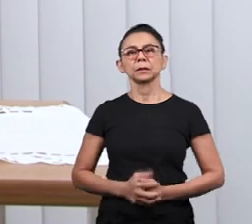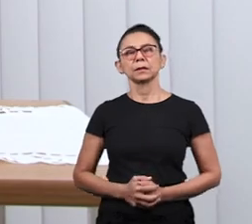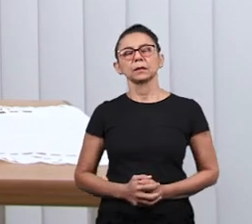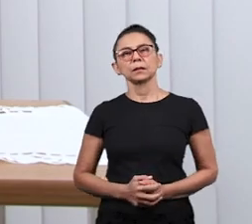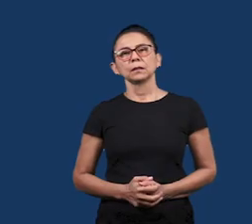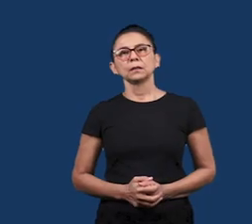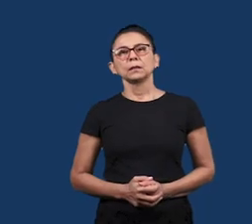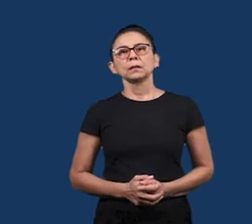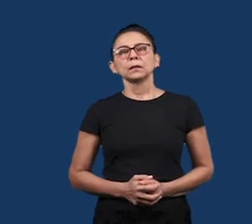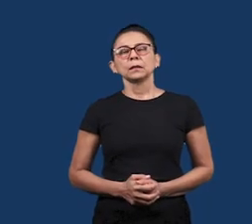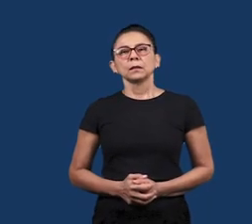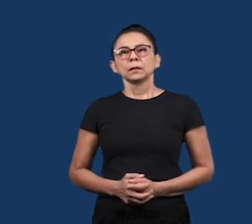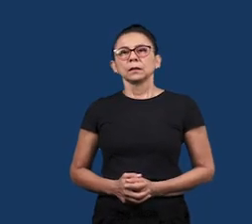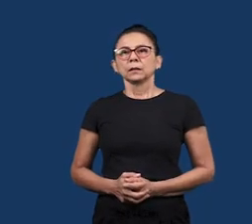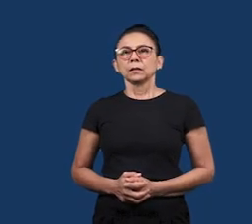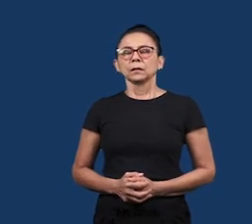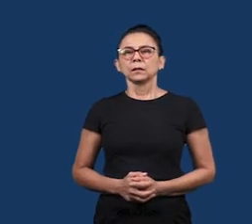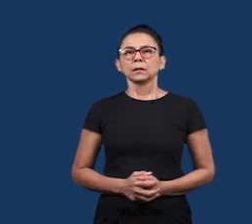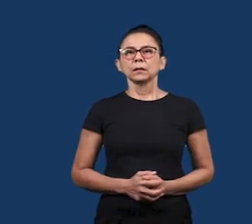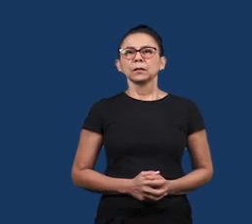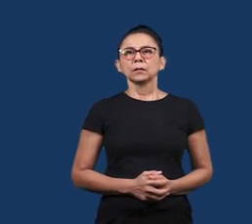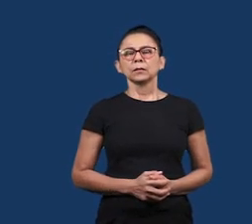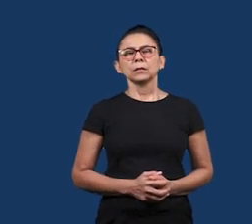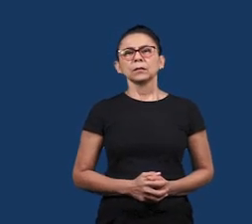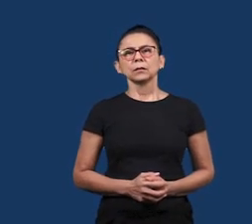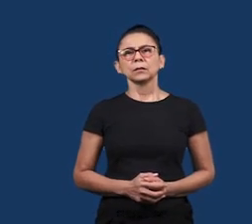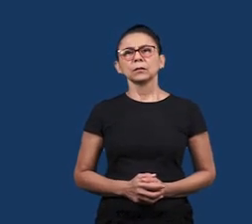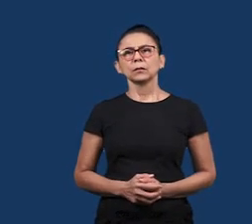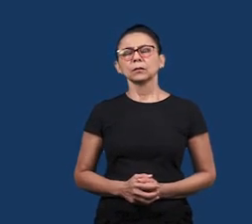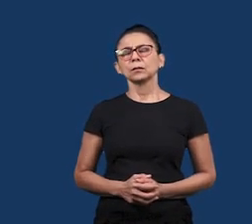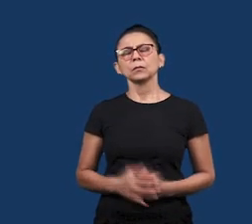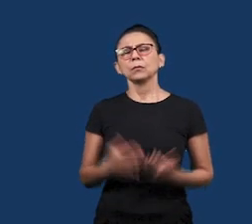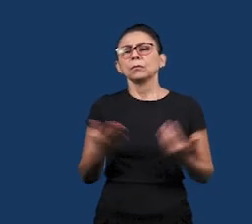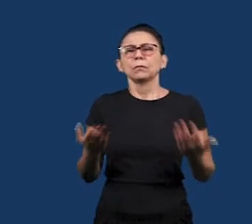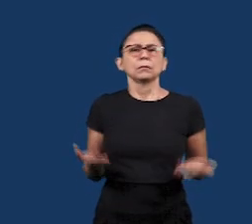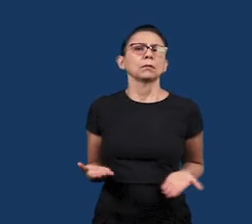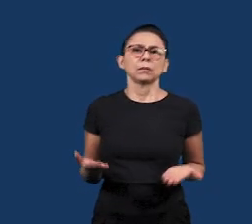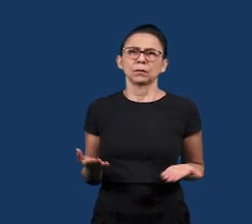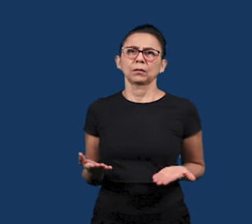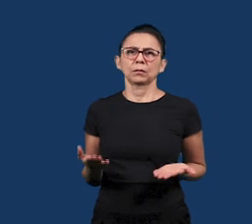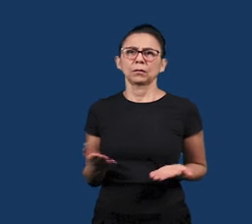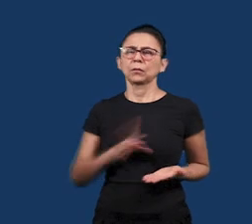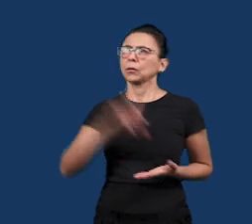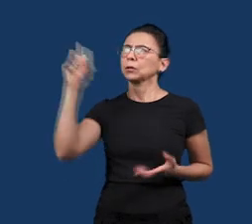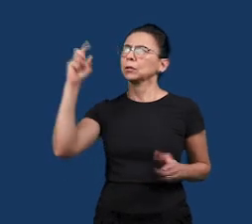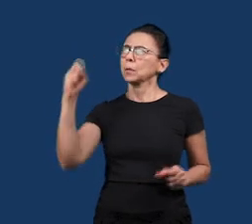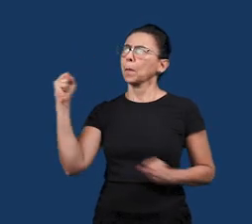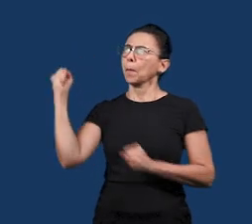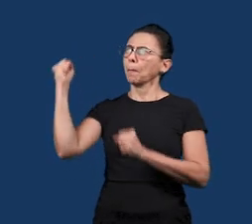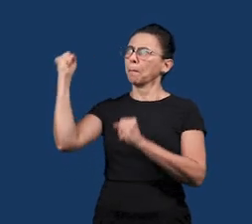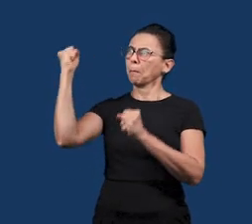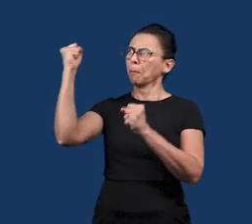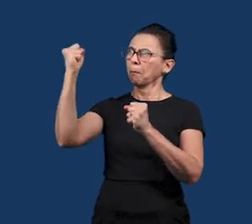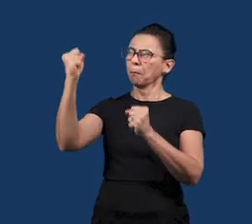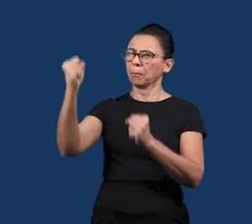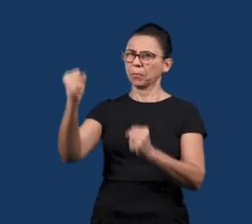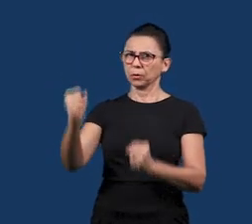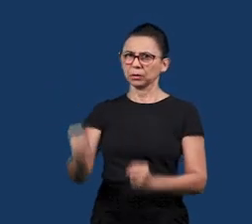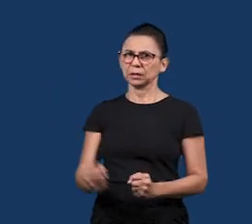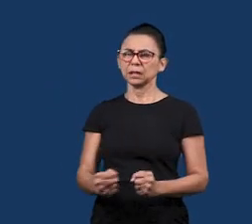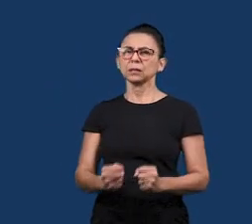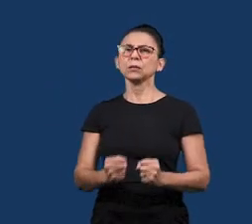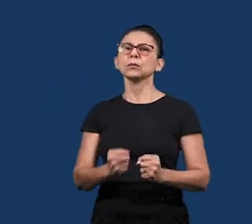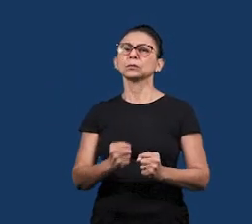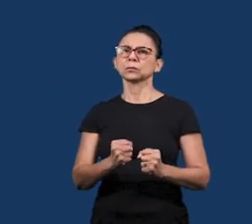3.20. Так говорит нам Священное Писание. «А тому, кто действующий в нас силою,